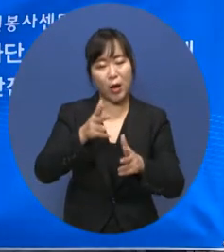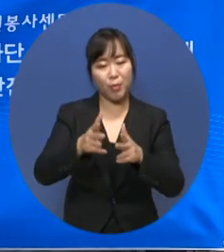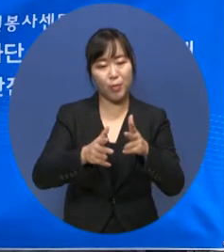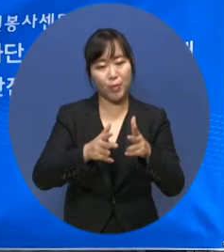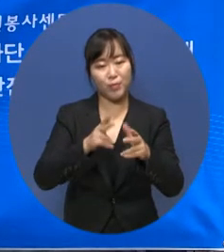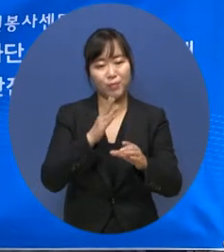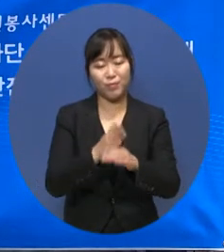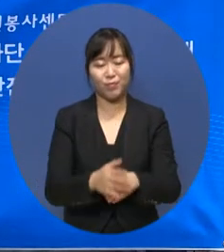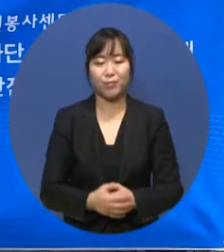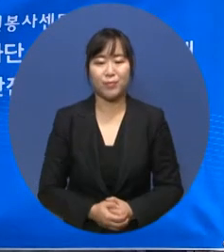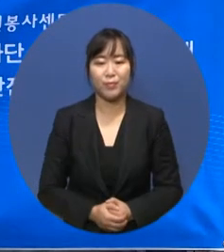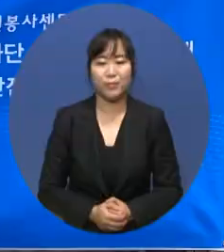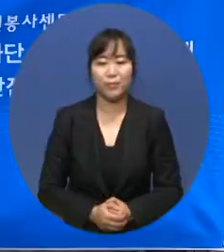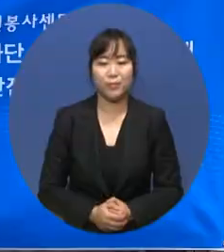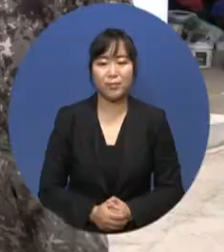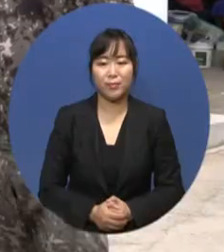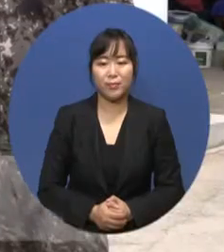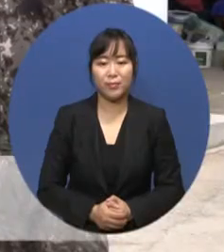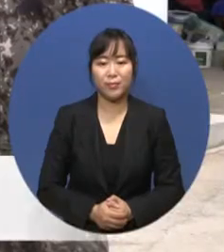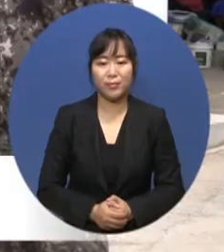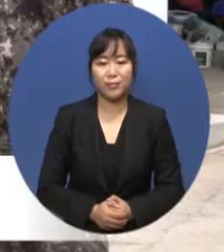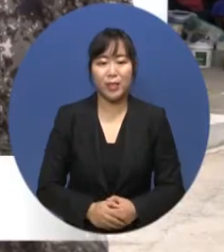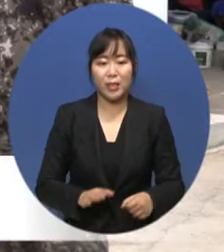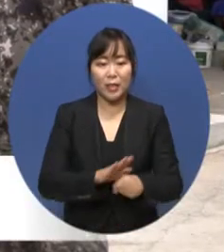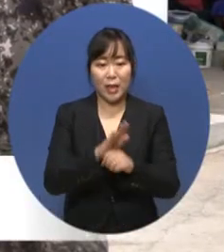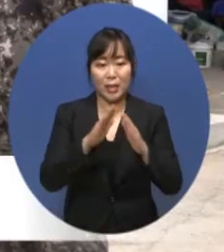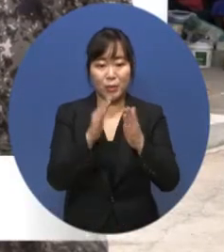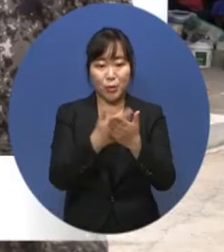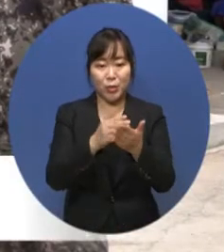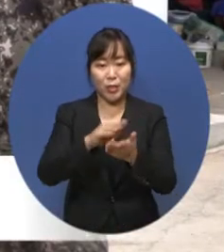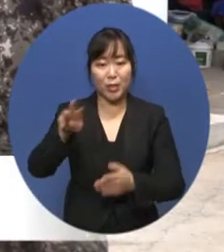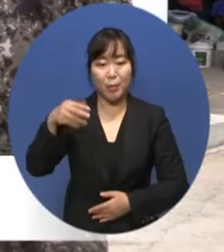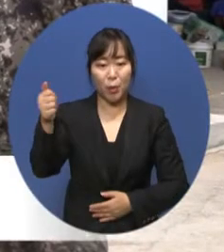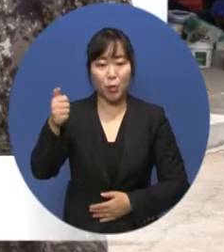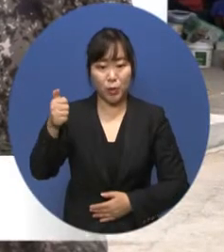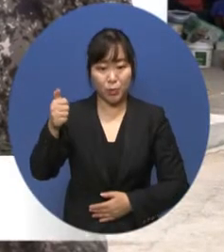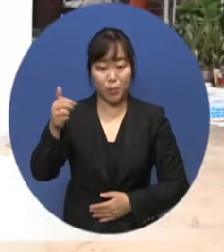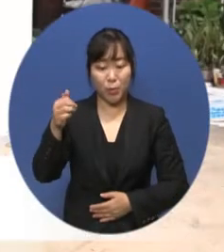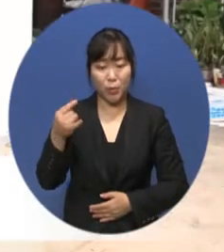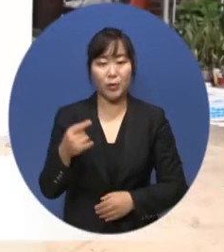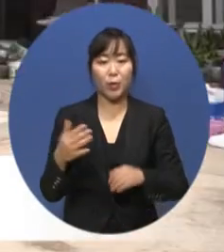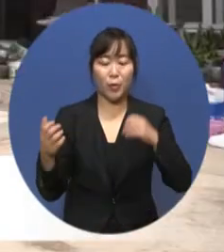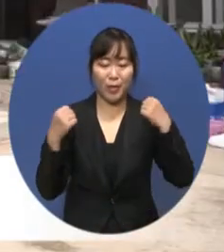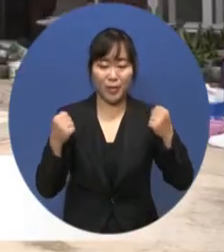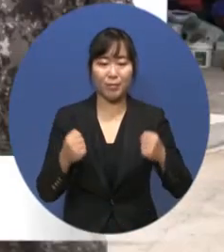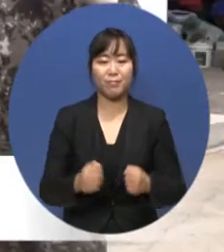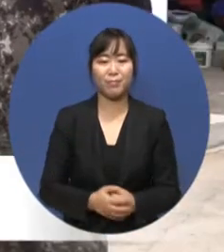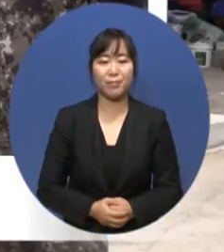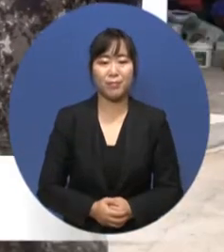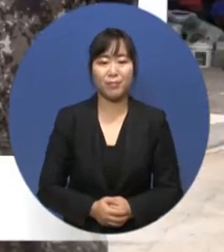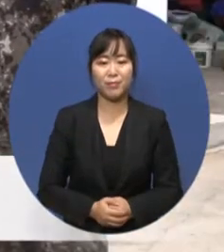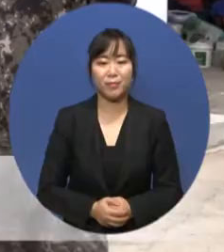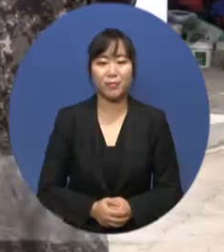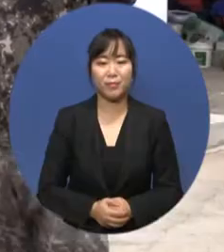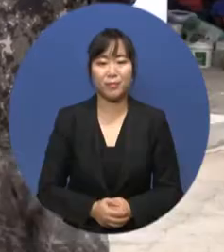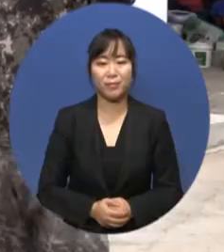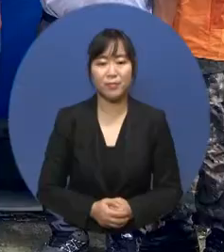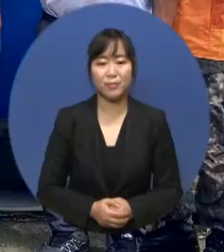자리매김하고 있습니다. 사랑의 집수리 350호점 화이팅! 화이팅! 화이팅!